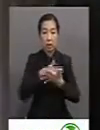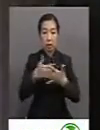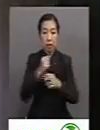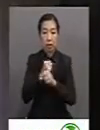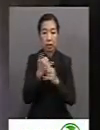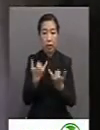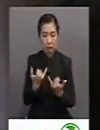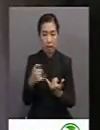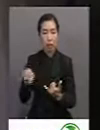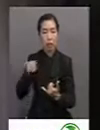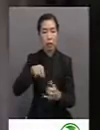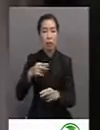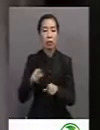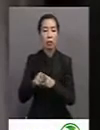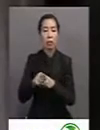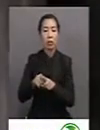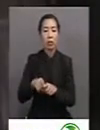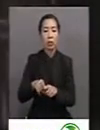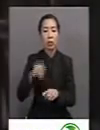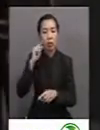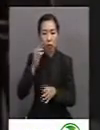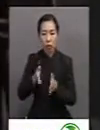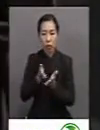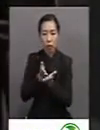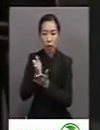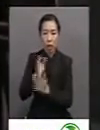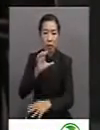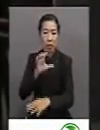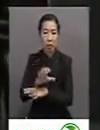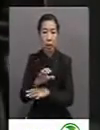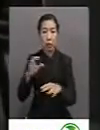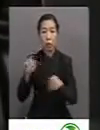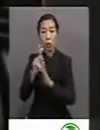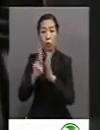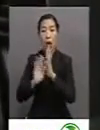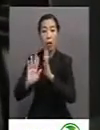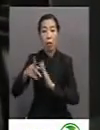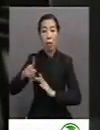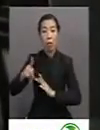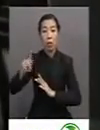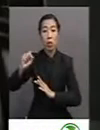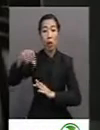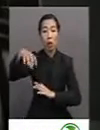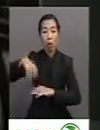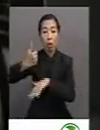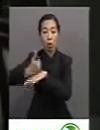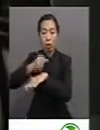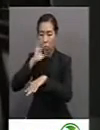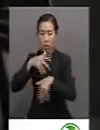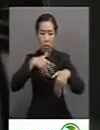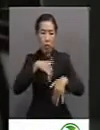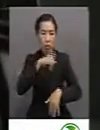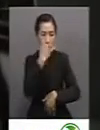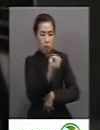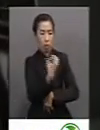นายบัณฑิตลีลาภัตตะผู้อำนวยการส่วนบังคับใช้กฎหมายปปส.บอกว่ามีประชาชนโทรศัพท์มาแจ้งเบาะแสที่หมาย